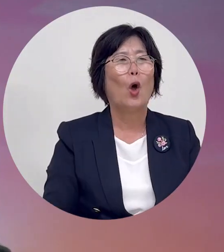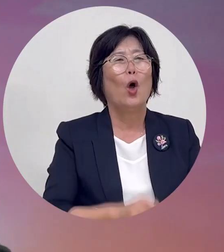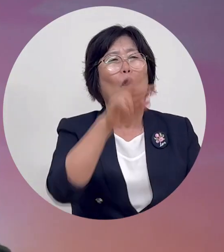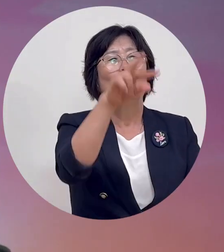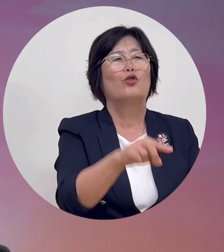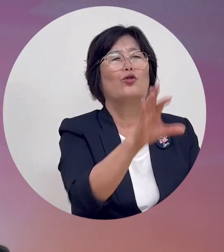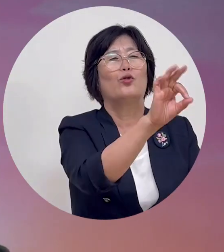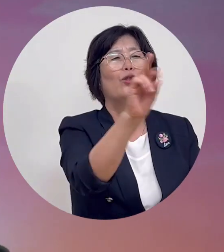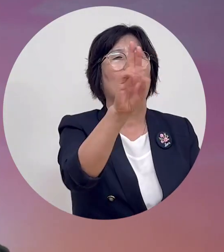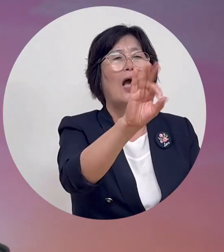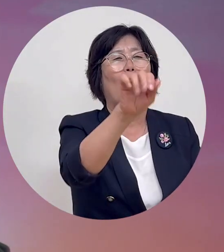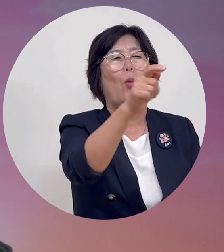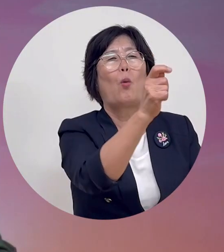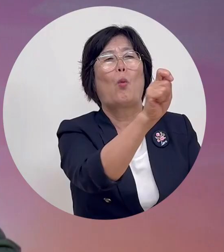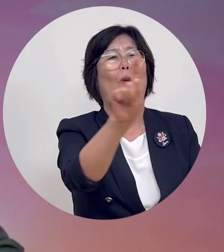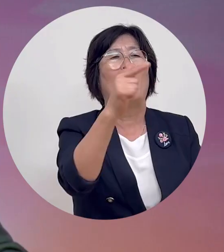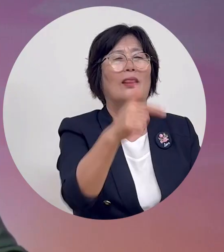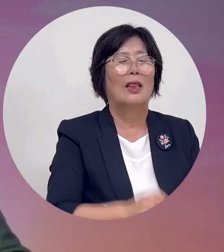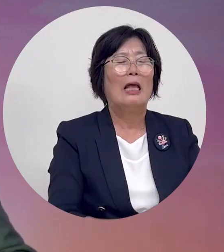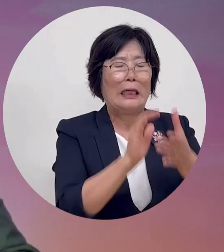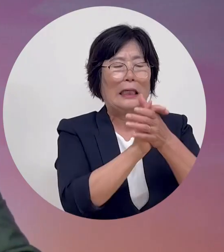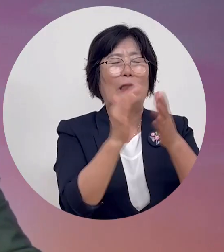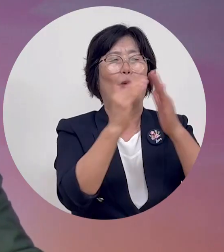기도원은 물론이고.